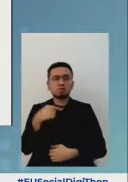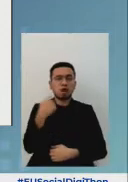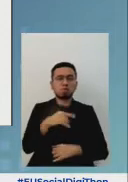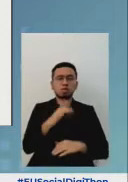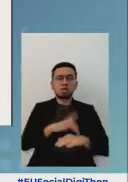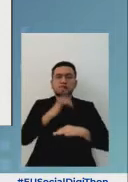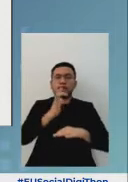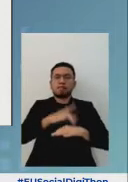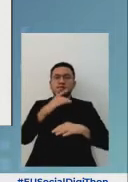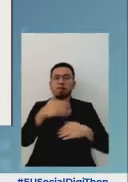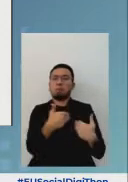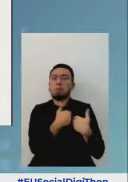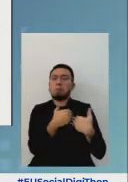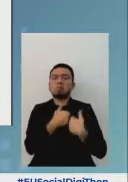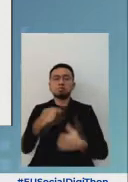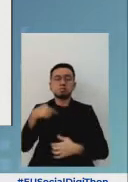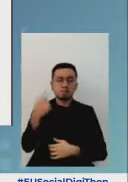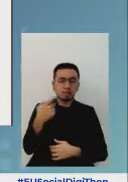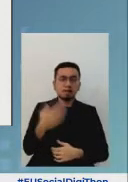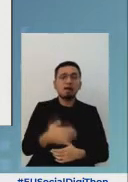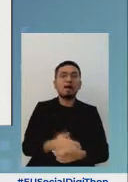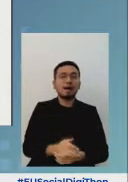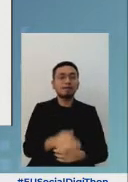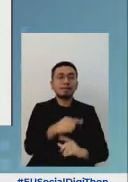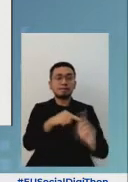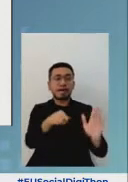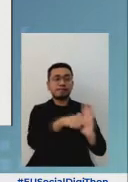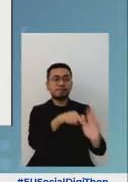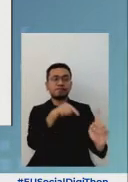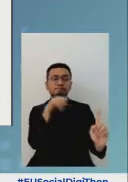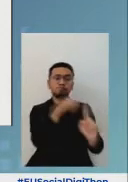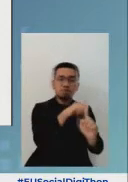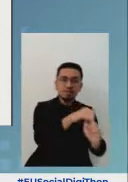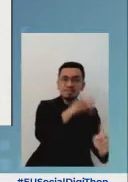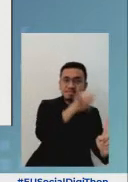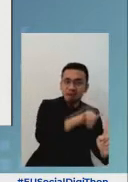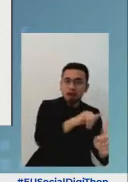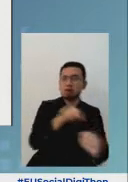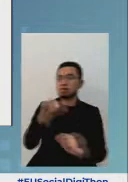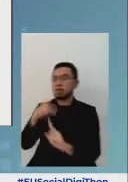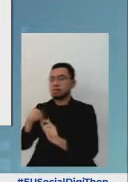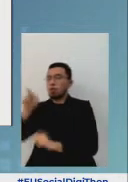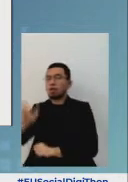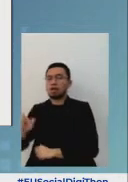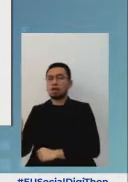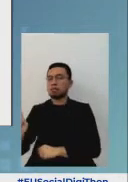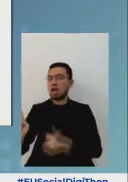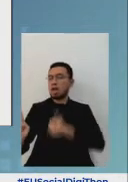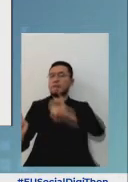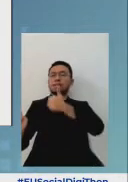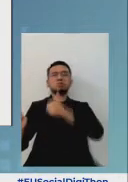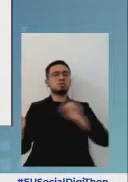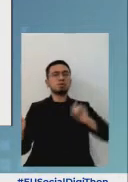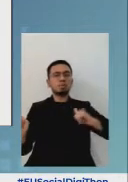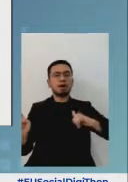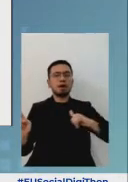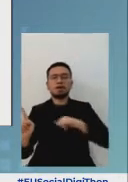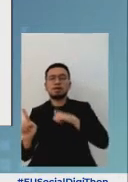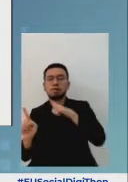tadi, yang hebat-hebat juga dibully juga, ya, dihancurkan mentalnya, ya,